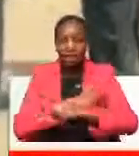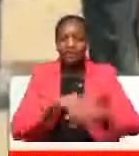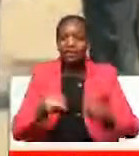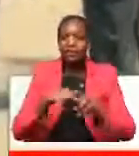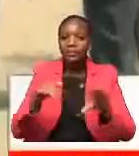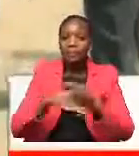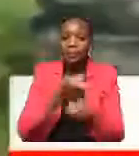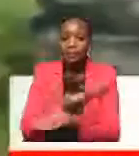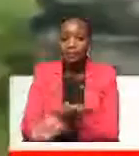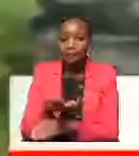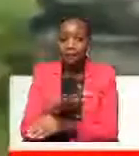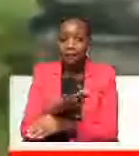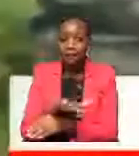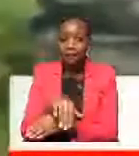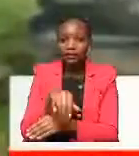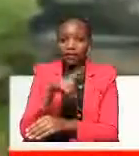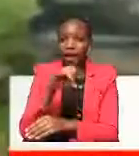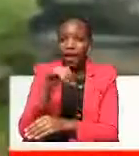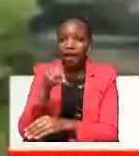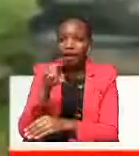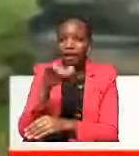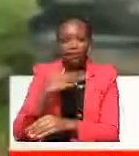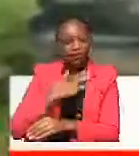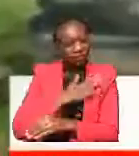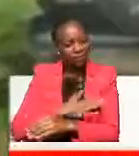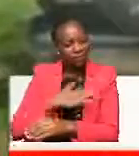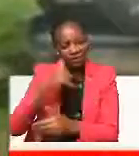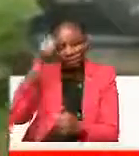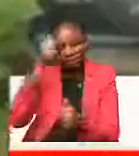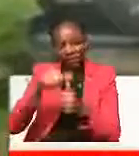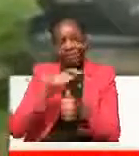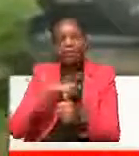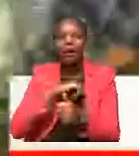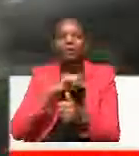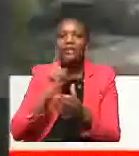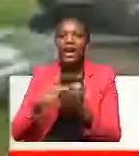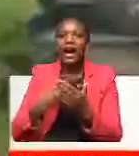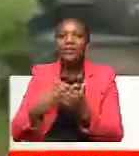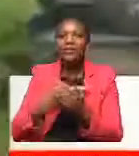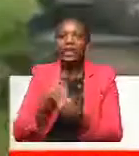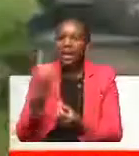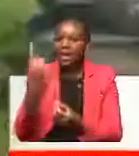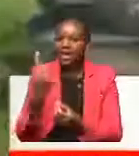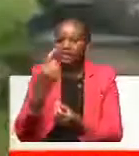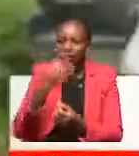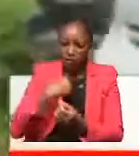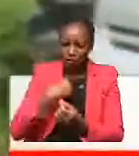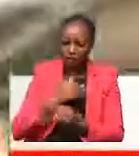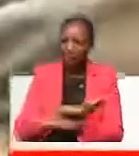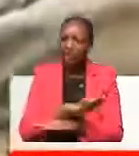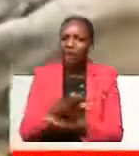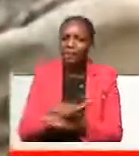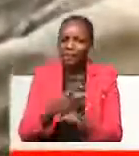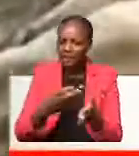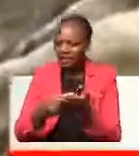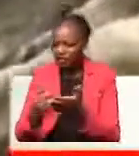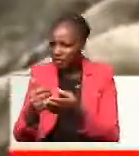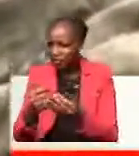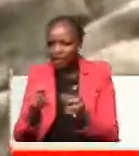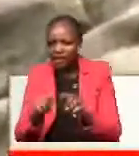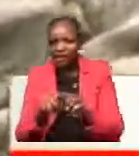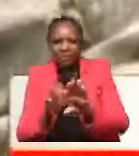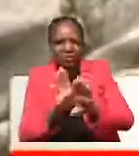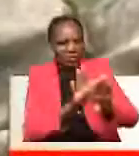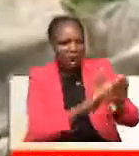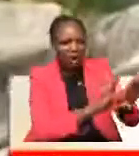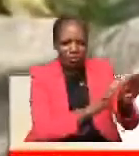wetu Mheshimiwa Gekaria, waje watusaidie ili kila mtu apewe portion yake yenye atakuwa kiuzia bila kuharasiwa na wanyasema